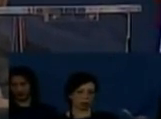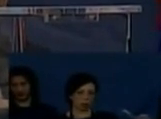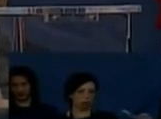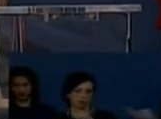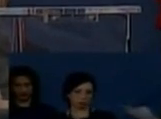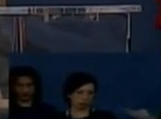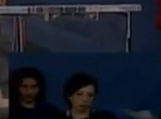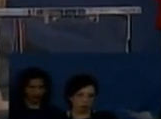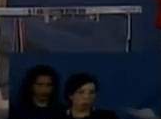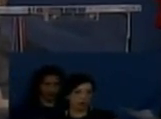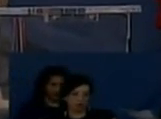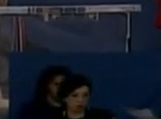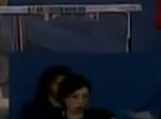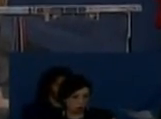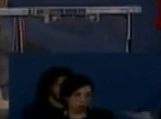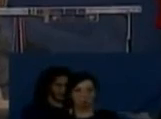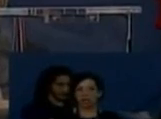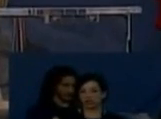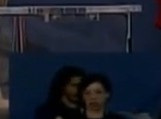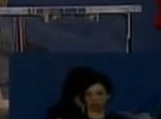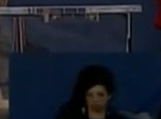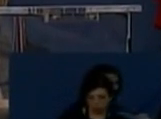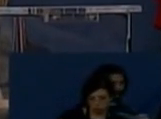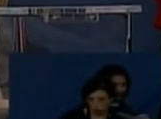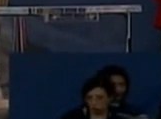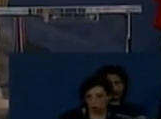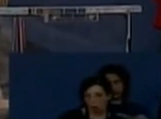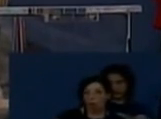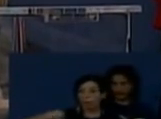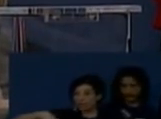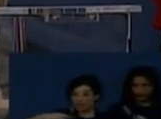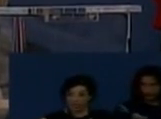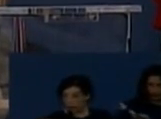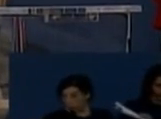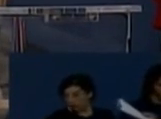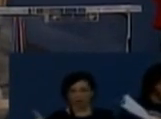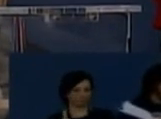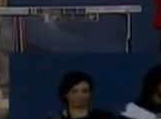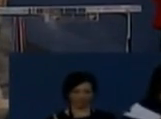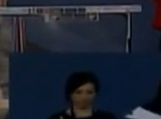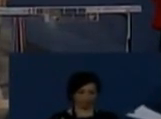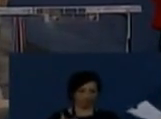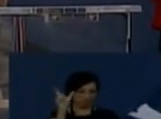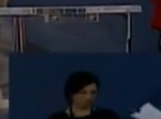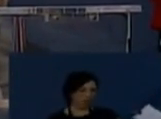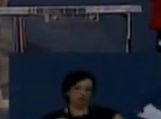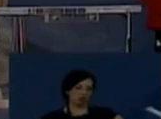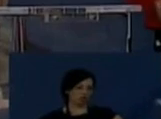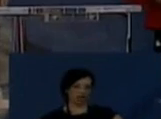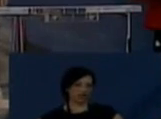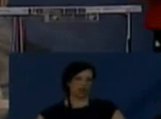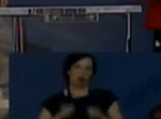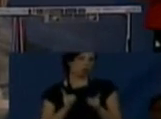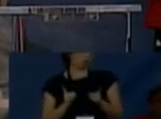né sottosegretario, né presidente della Repubblica. Questo signore, che è uno come noi, non so se è in